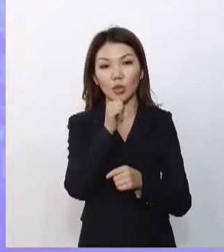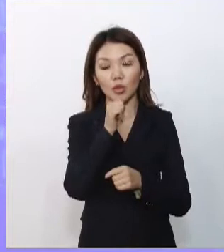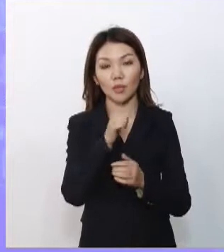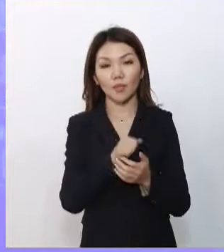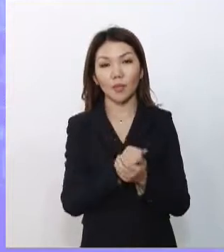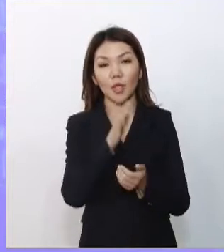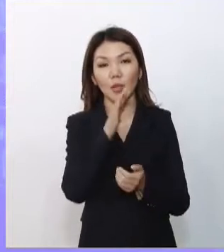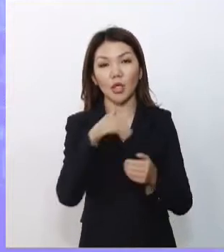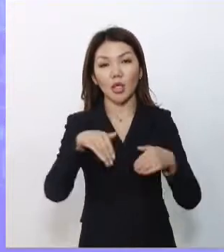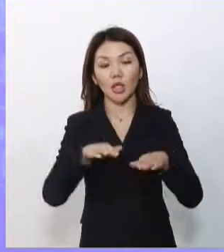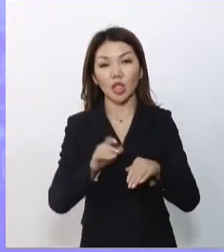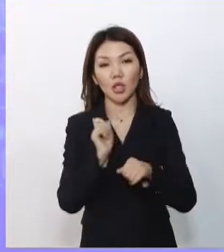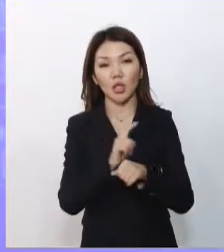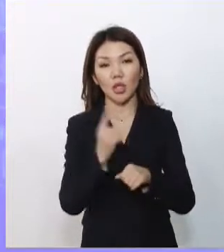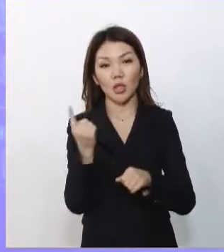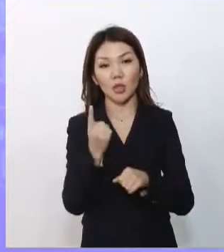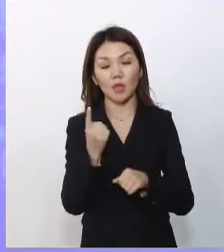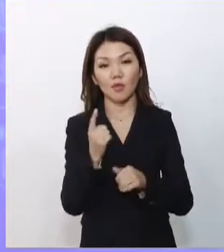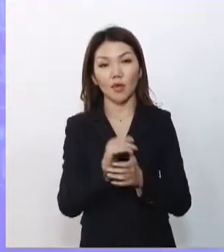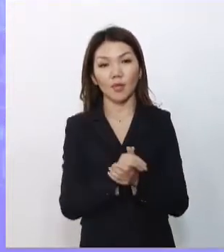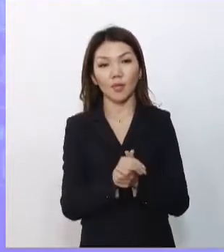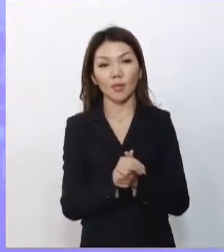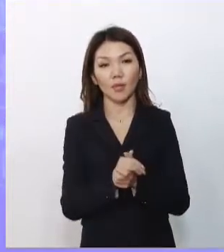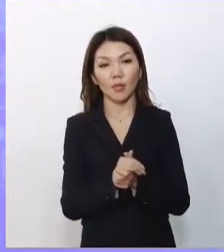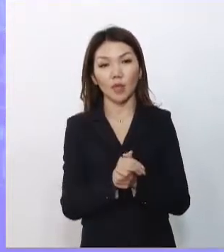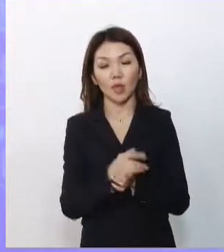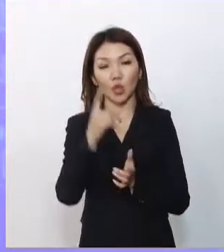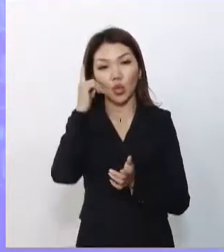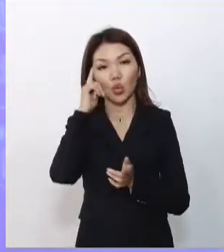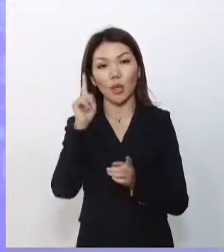При решении задачи первым способом рассуждаем так.